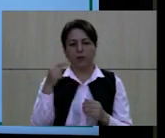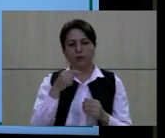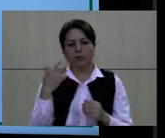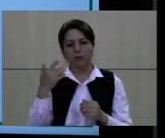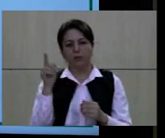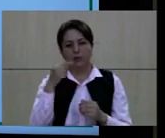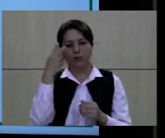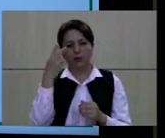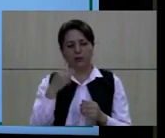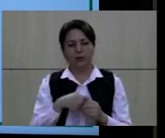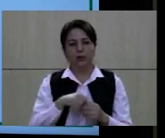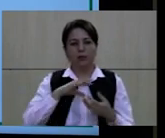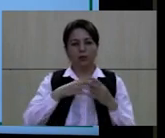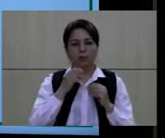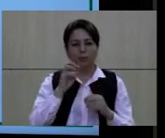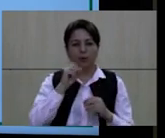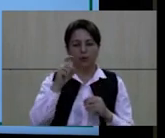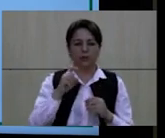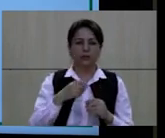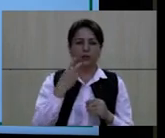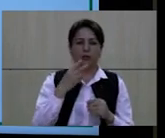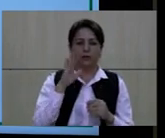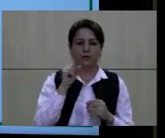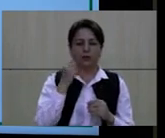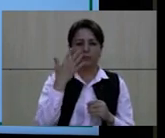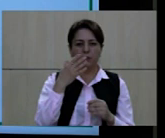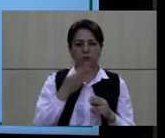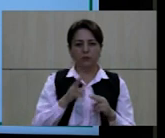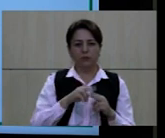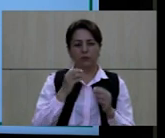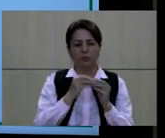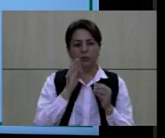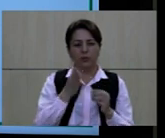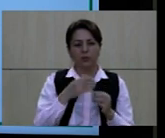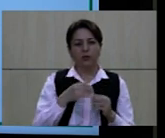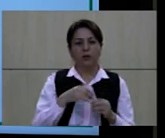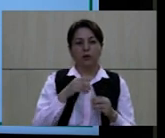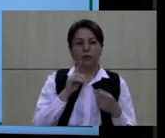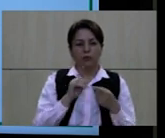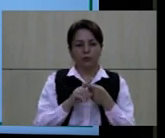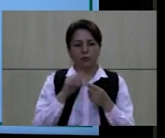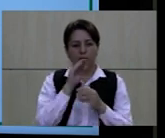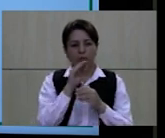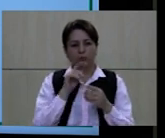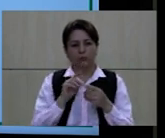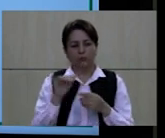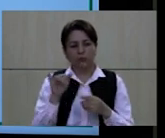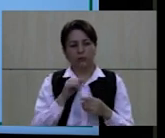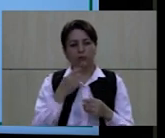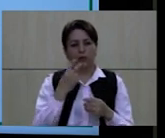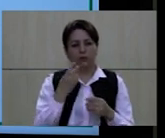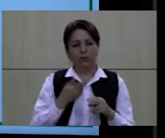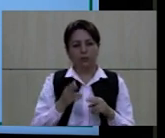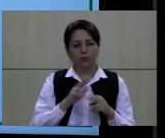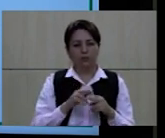2. Yana umumiy maxraj 2 va 5 uchun 10 bo'ladi. Qo'shimcha ko'paytuvchilar esa 2 uchun